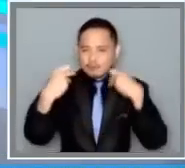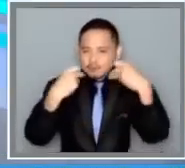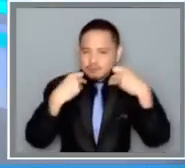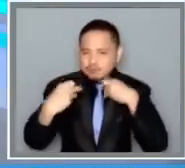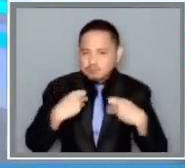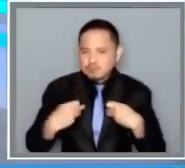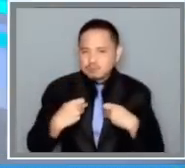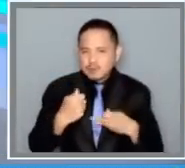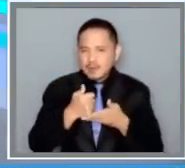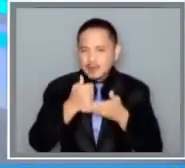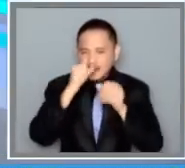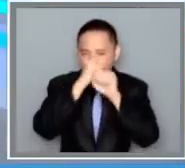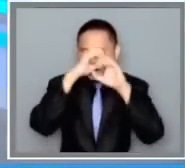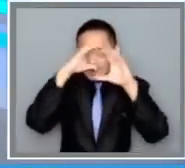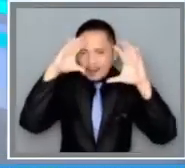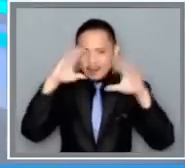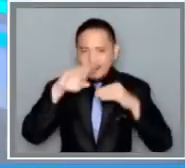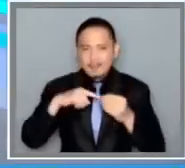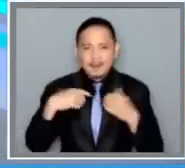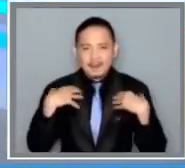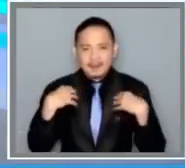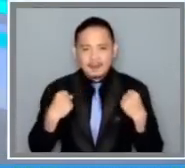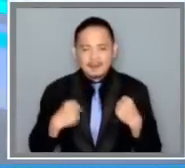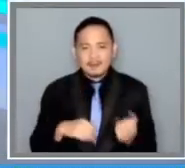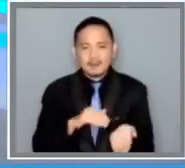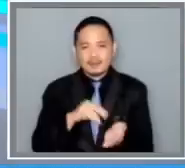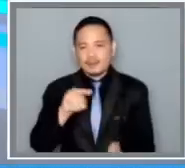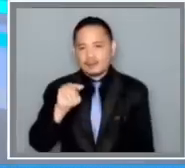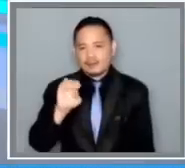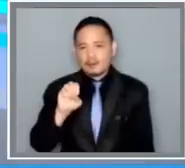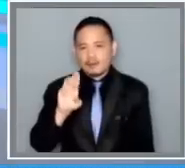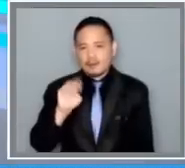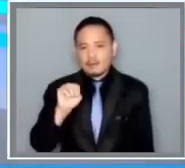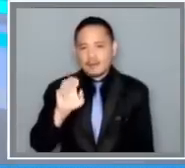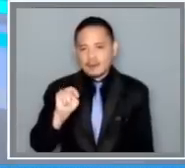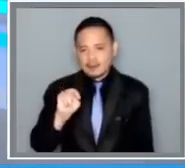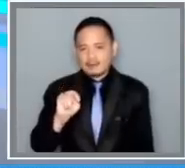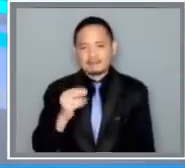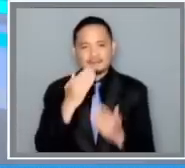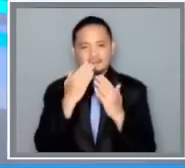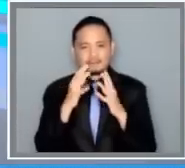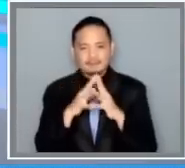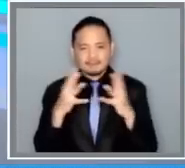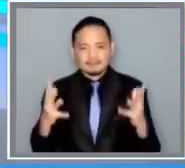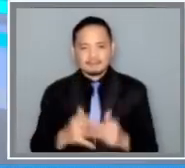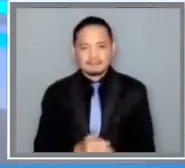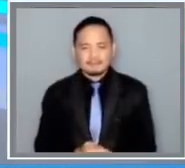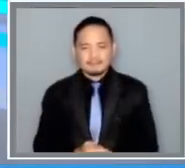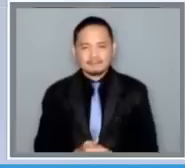Yan po naman si Dr. Norman Mendoza. Very welcome. Maraming thank you pong salamat. Thank you po thank sa you. Inyo.